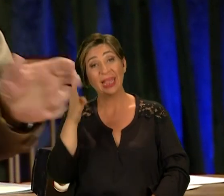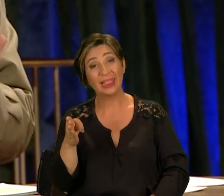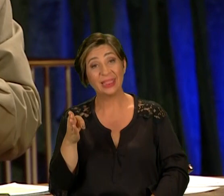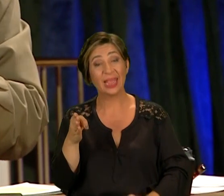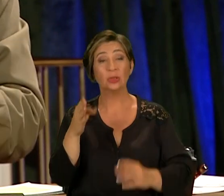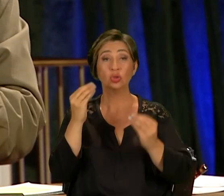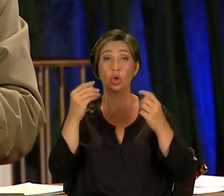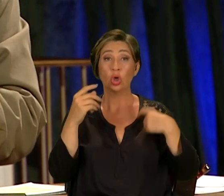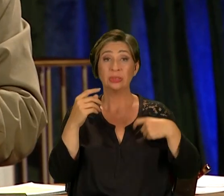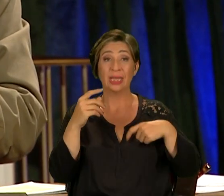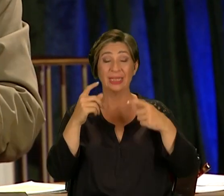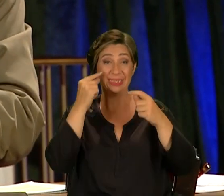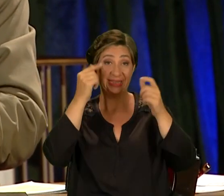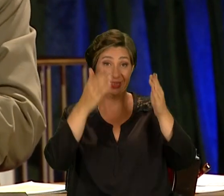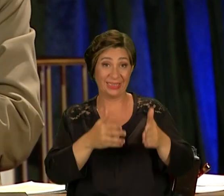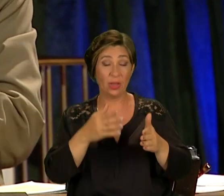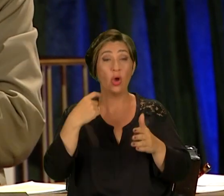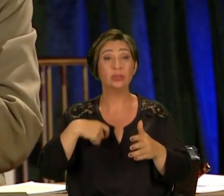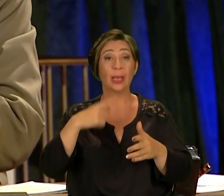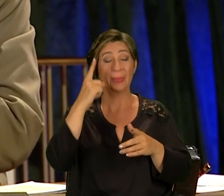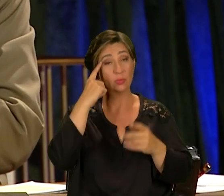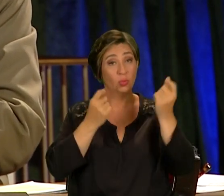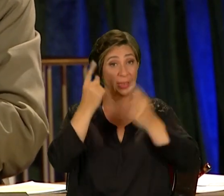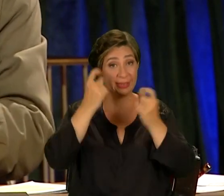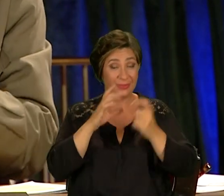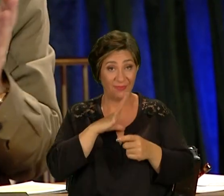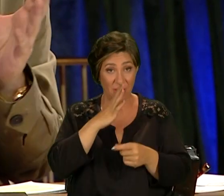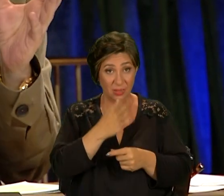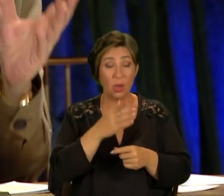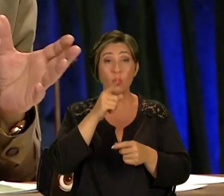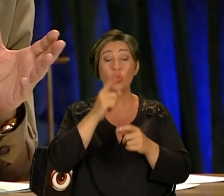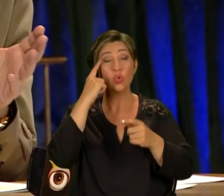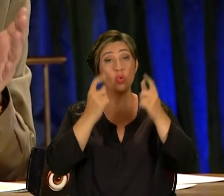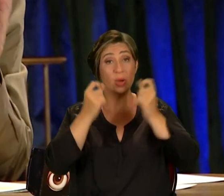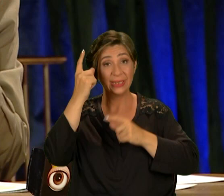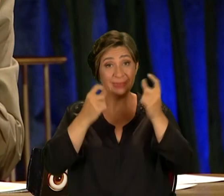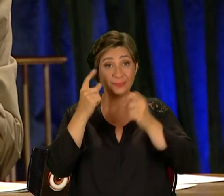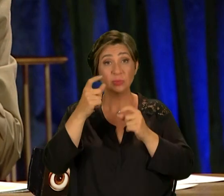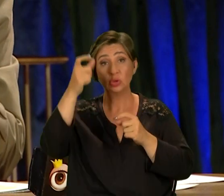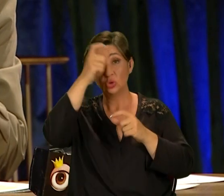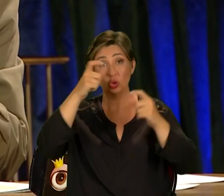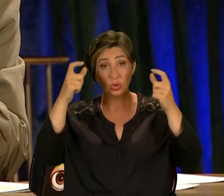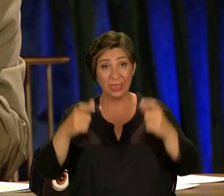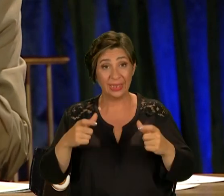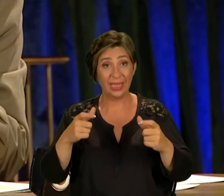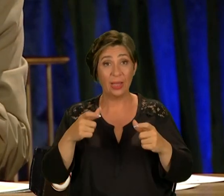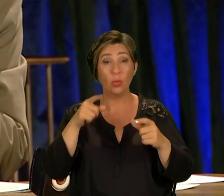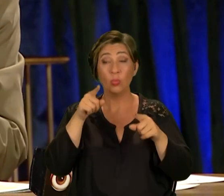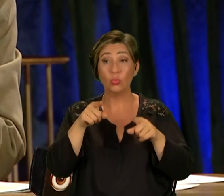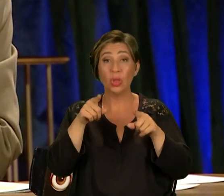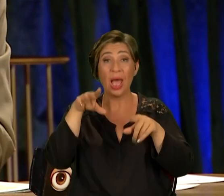tabii ki çok özel bir insandın. Çok özel bir üretimin vardı. Ve bu üretim Türkiye'de